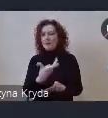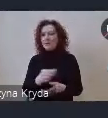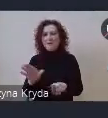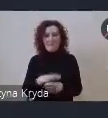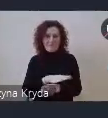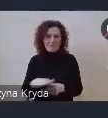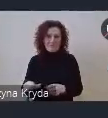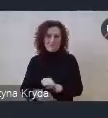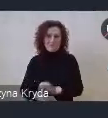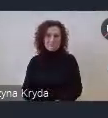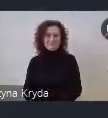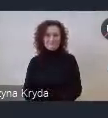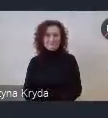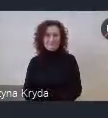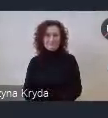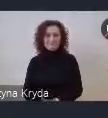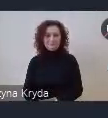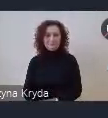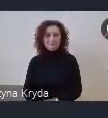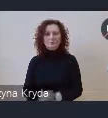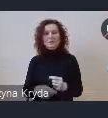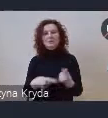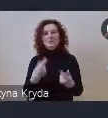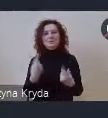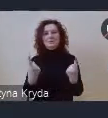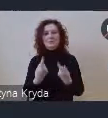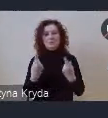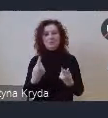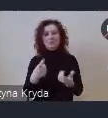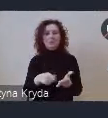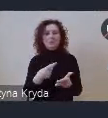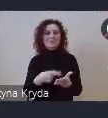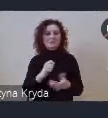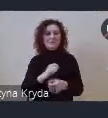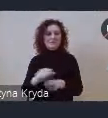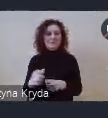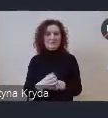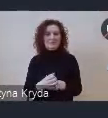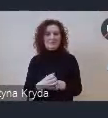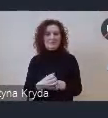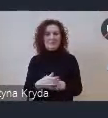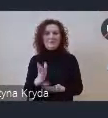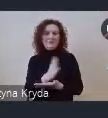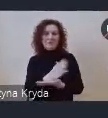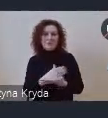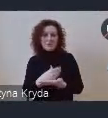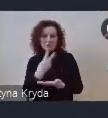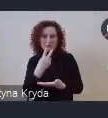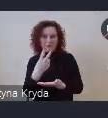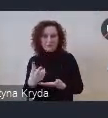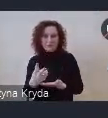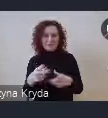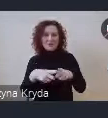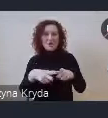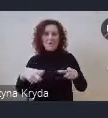taki przypadek czym chce często mamy z tym do kucharze w tej części gdzie widać maty do ćwiczeń A to jest